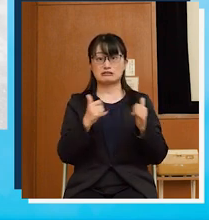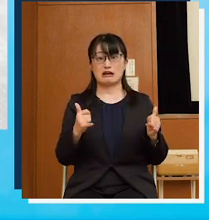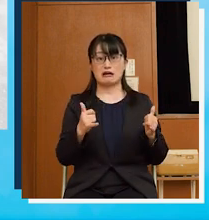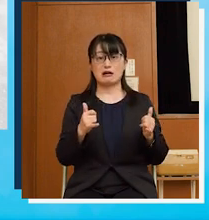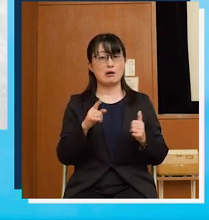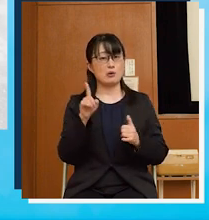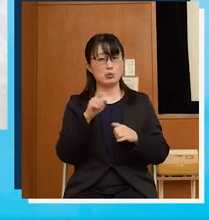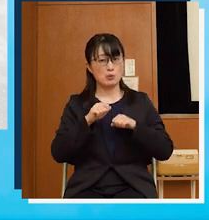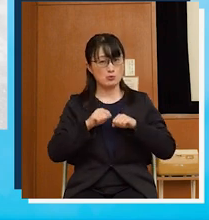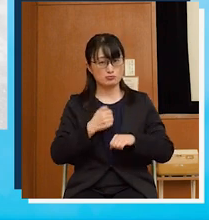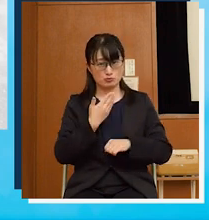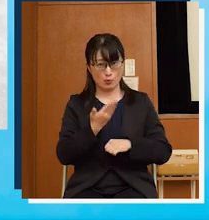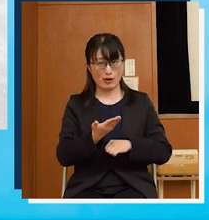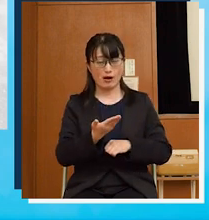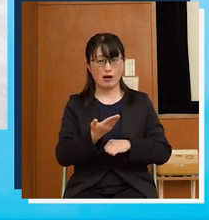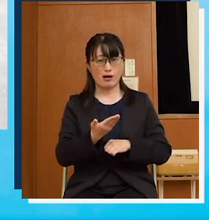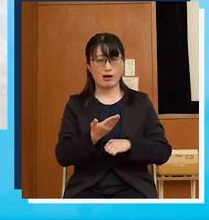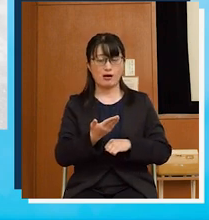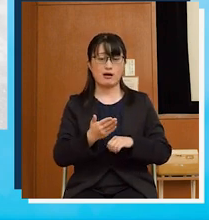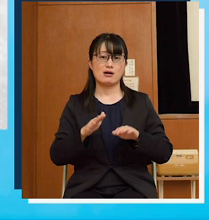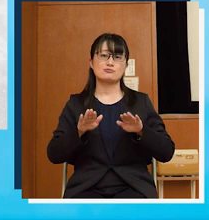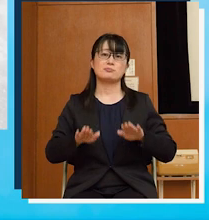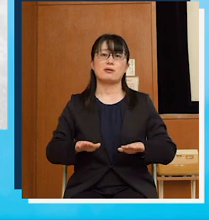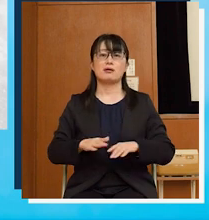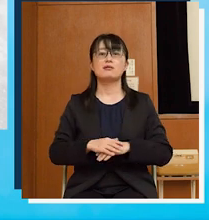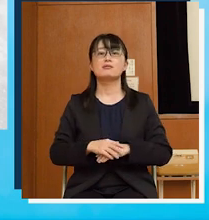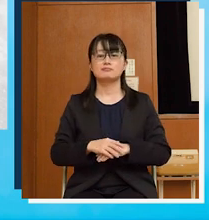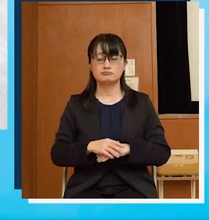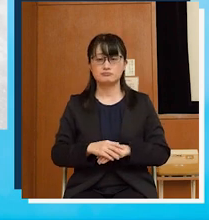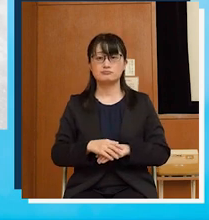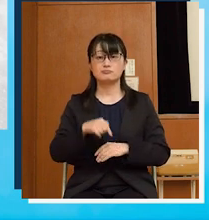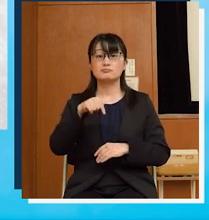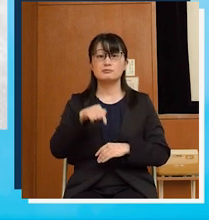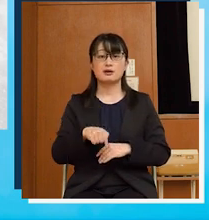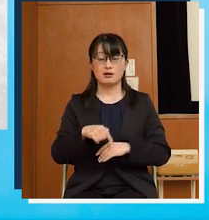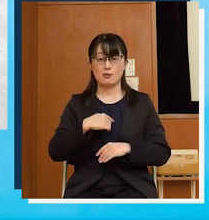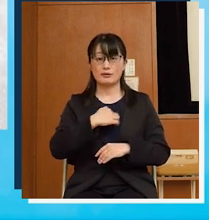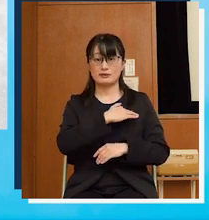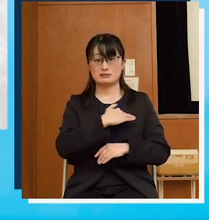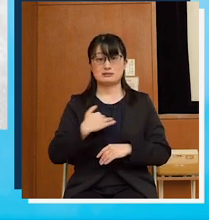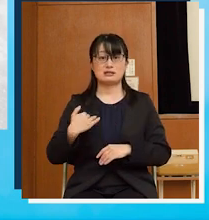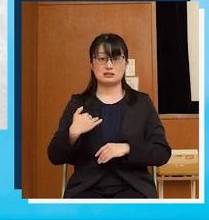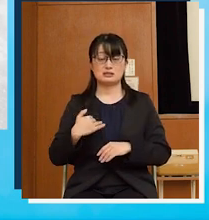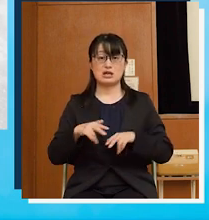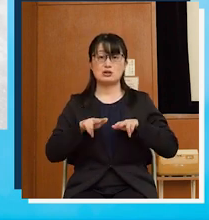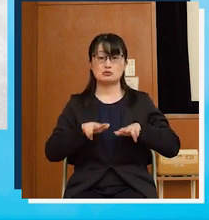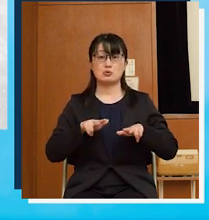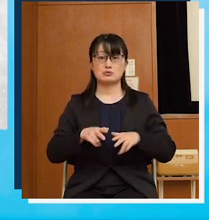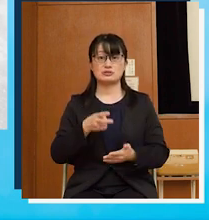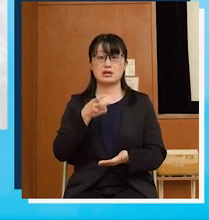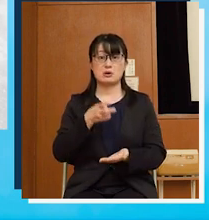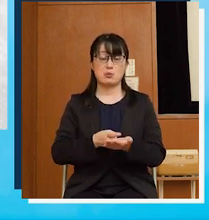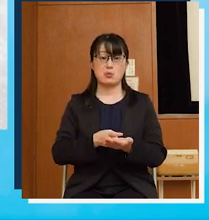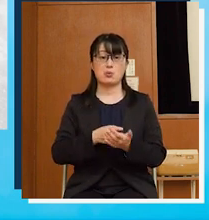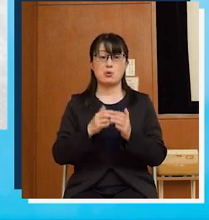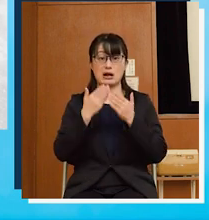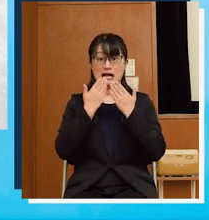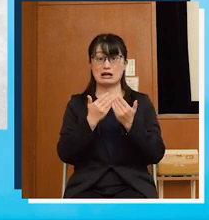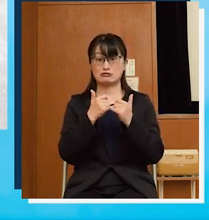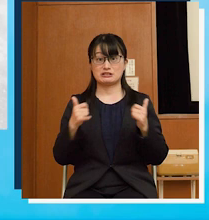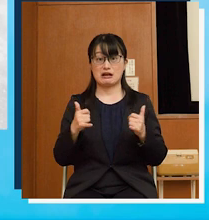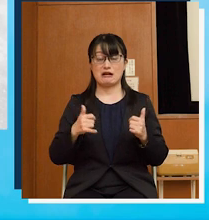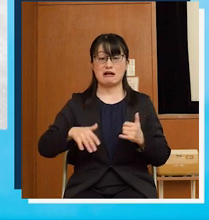です最後にじゃあこういう状況の中でですねなぜ私たちが行政法学者は戦うのか